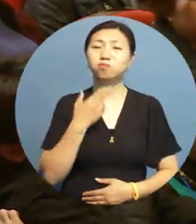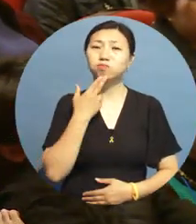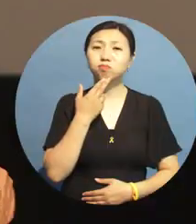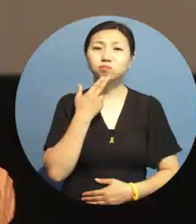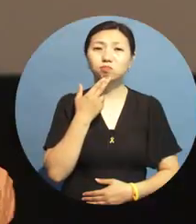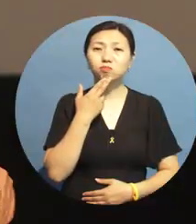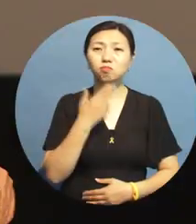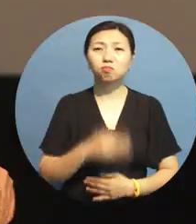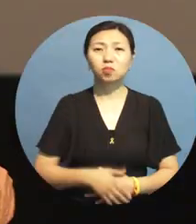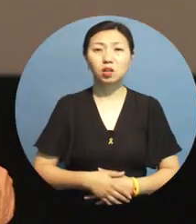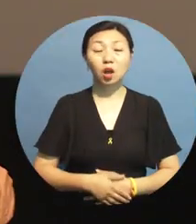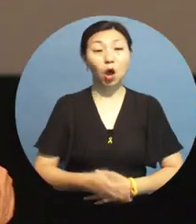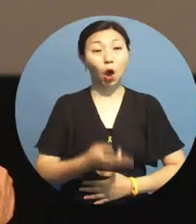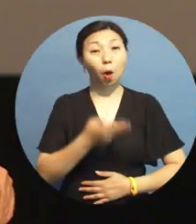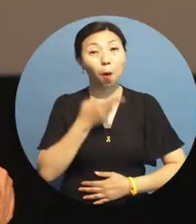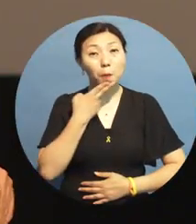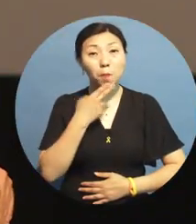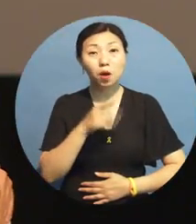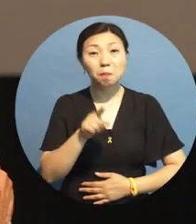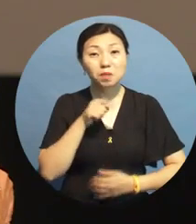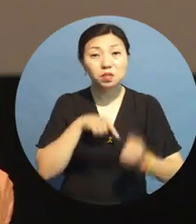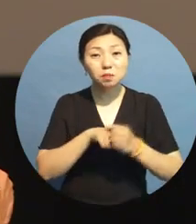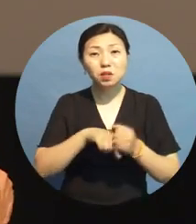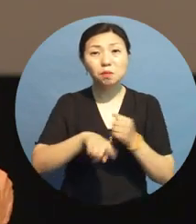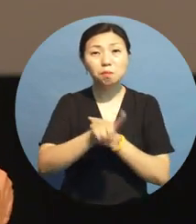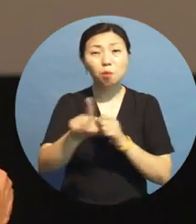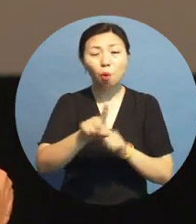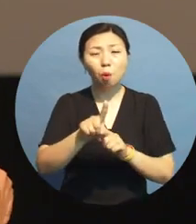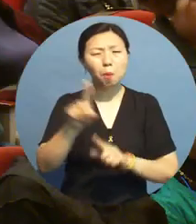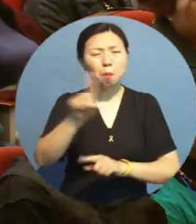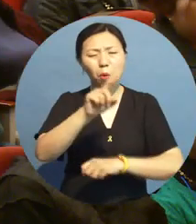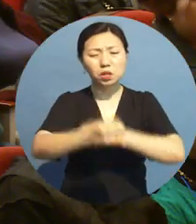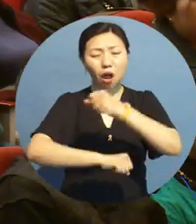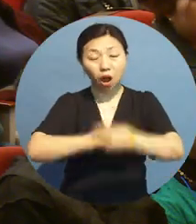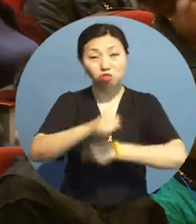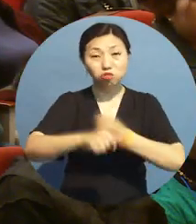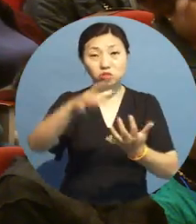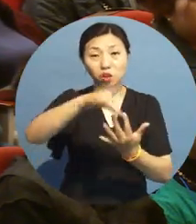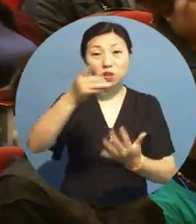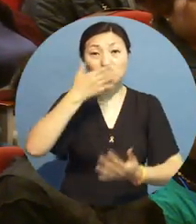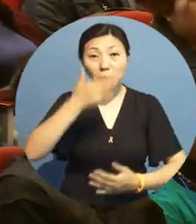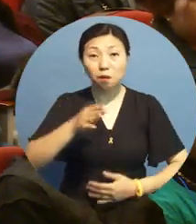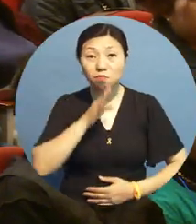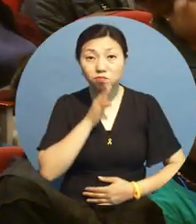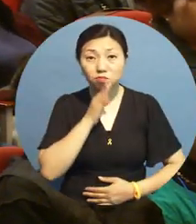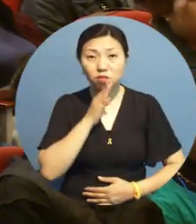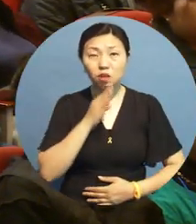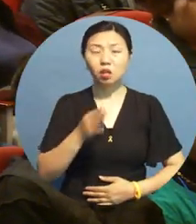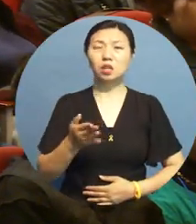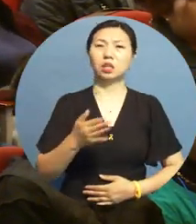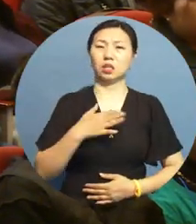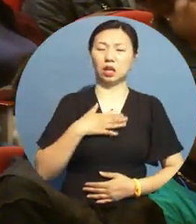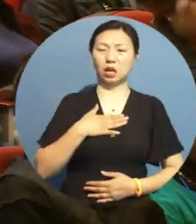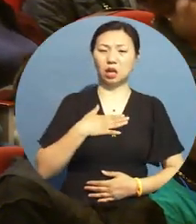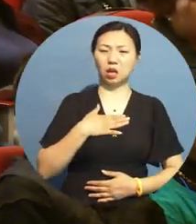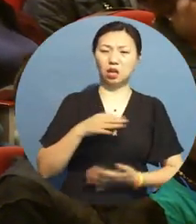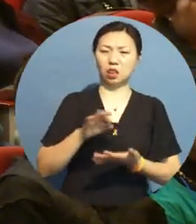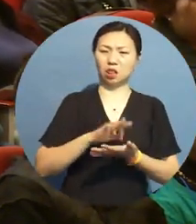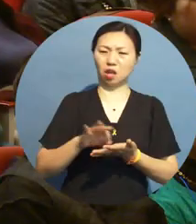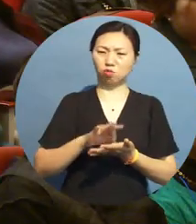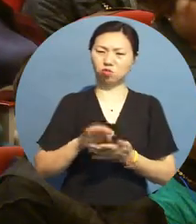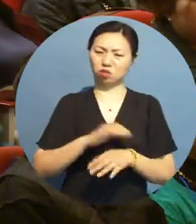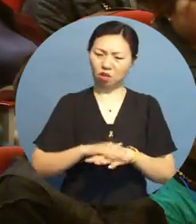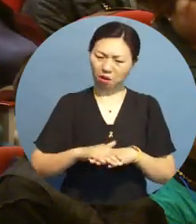것 같아요. 그런 게 없다는 것은 아무거나 해도 된다는 거 아니에요? 네, 뭐 제가 잘 쓰일 수